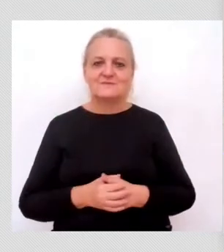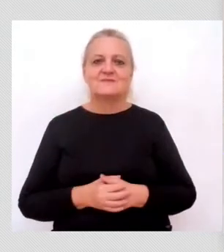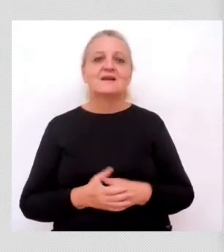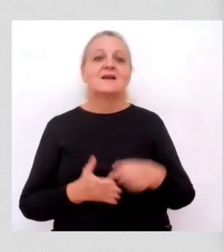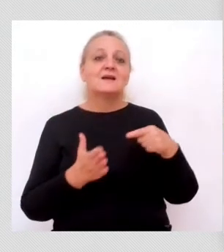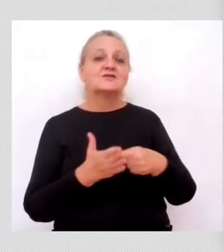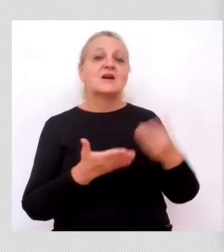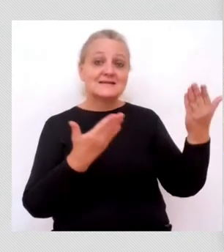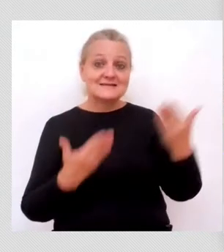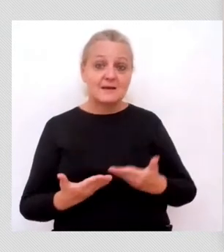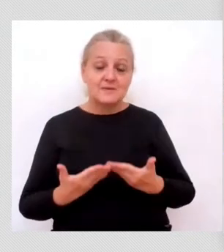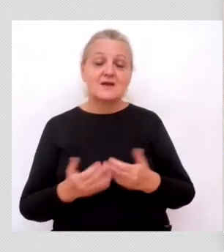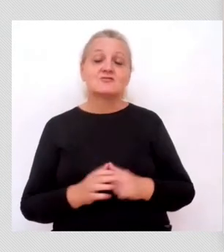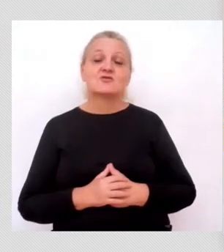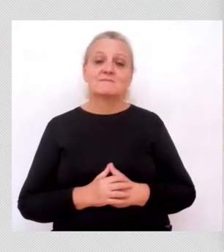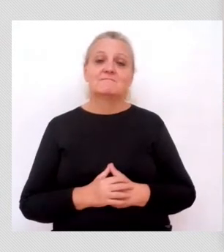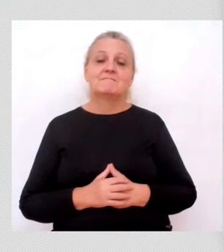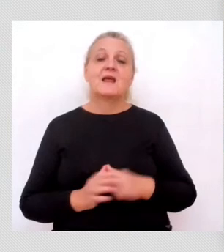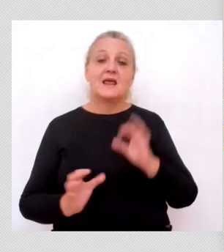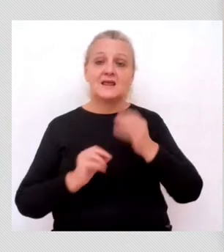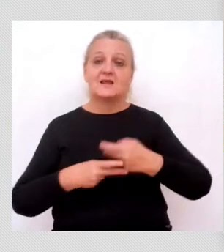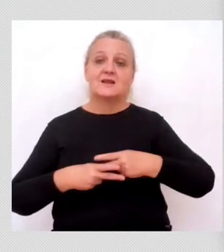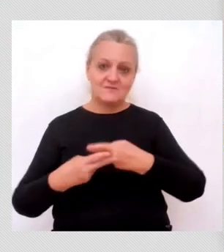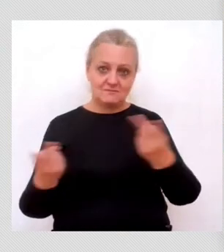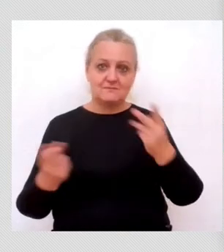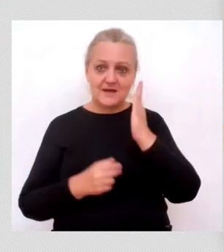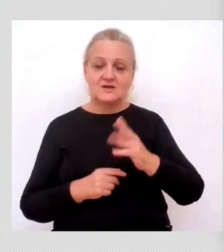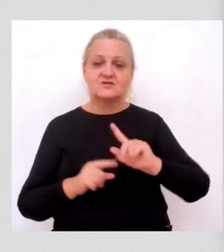oczywiście zapraszam i będziemy informować o kolejnych